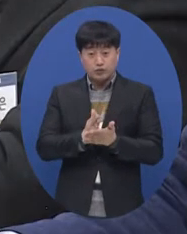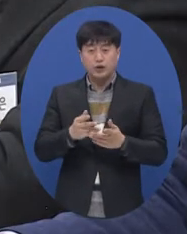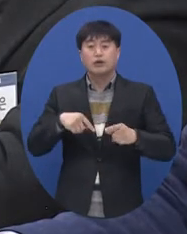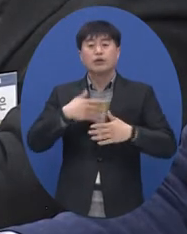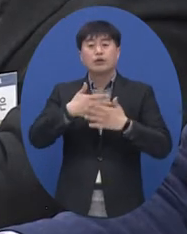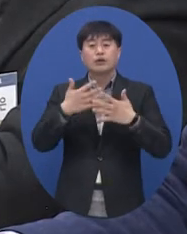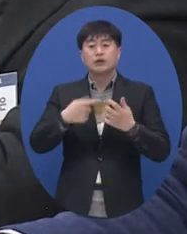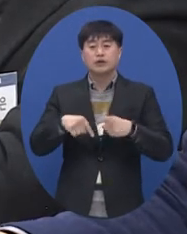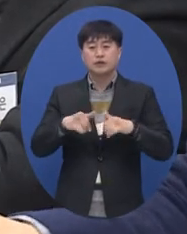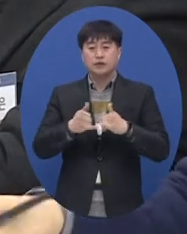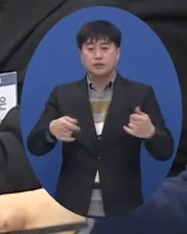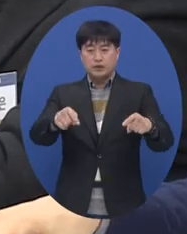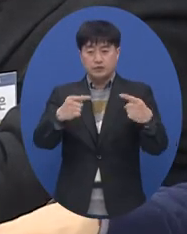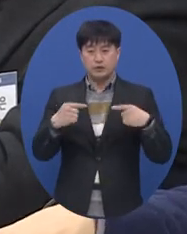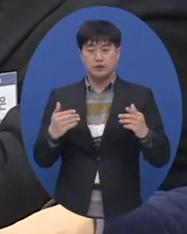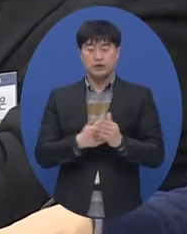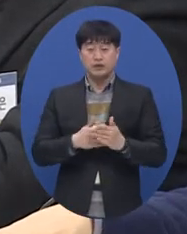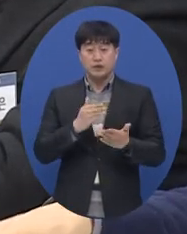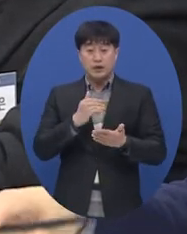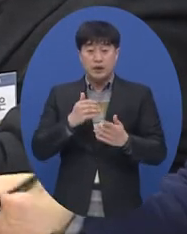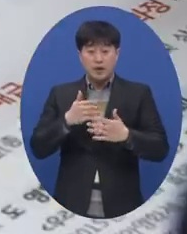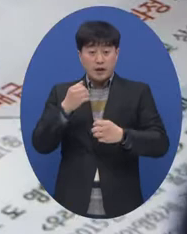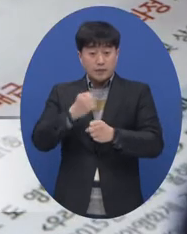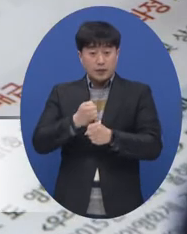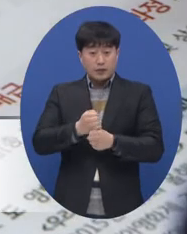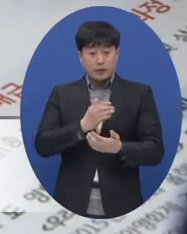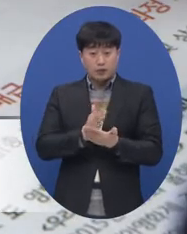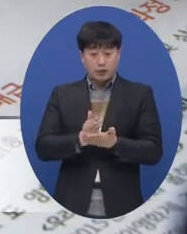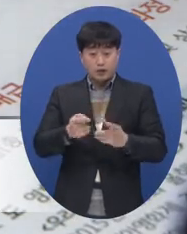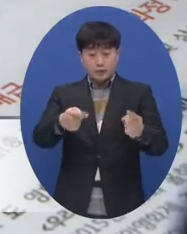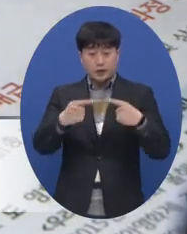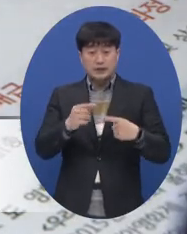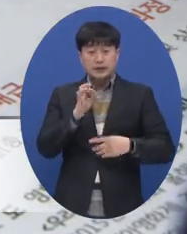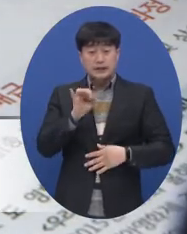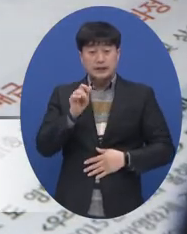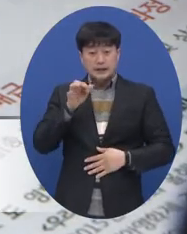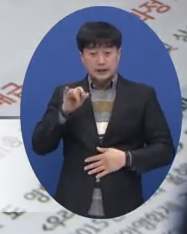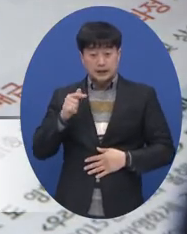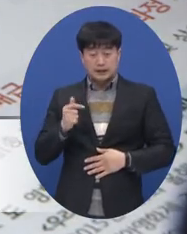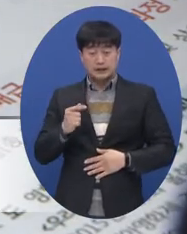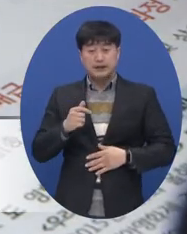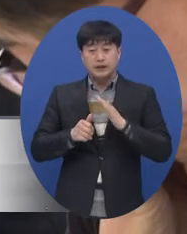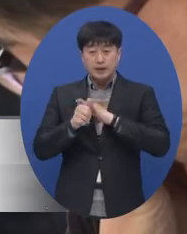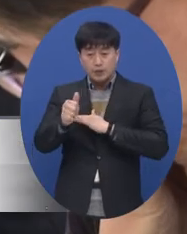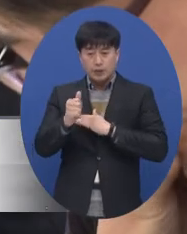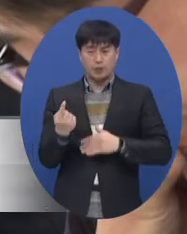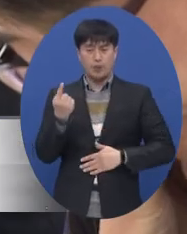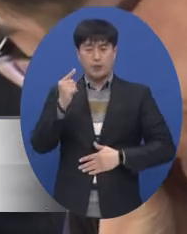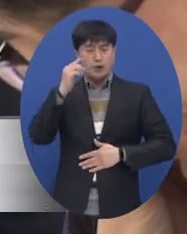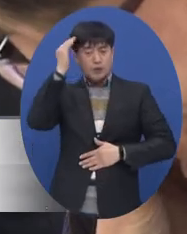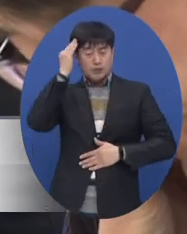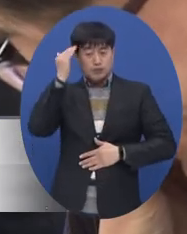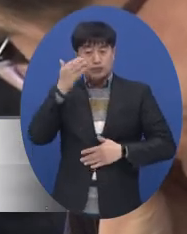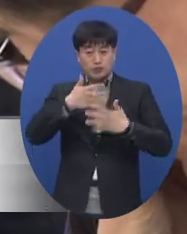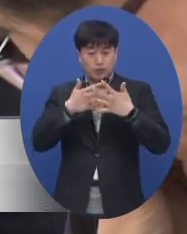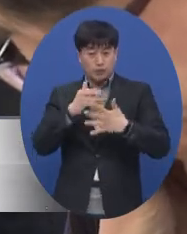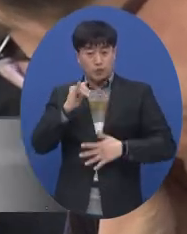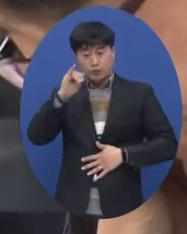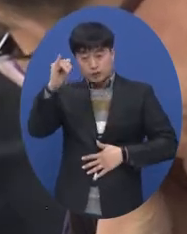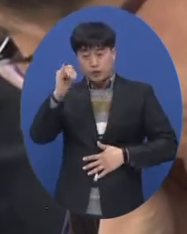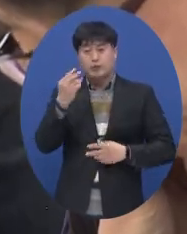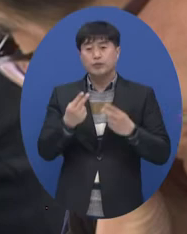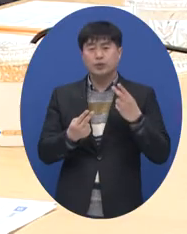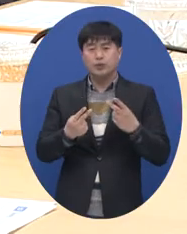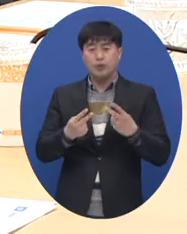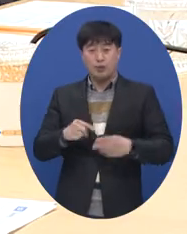등 각 분야별 영화인들이 참석했습니다. 제작 분야를 대표해 참석한 이은 명필름 대표는 높아진 한국 영화의 위상에